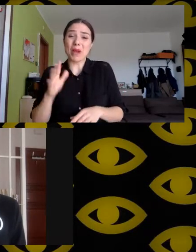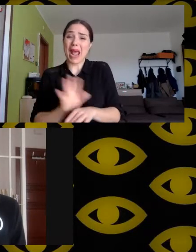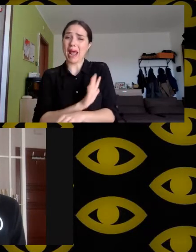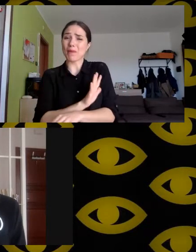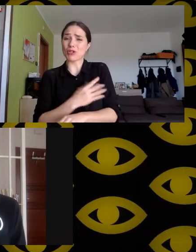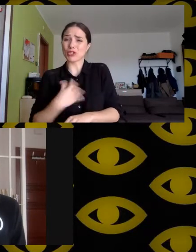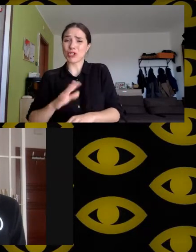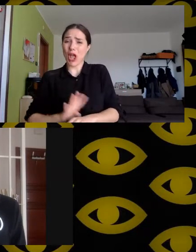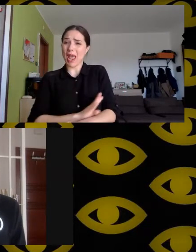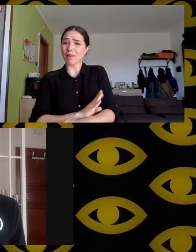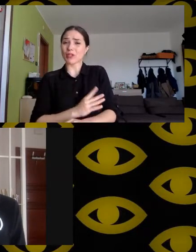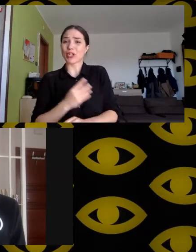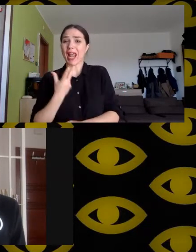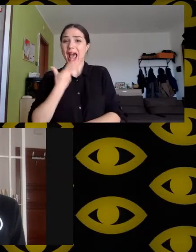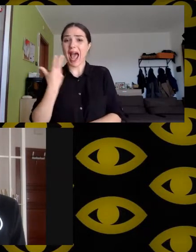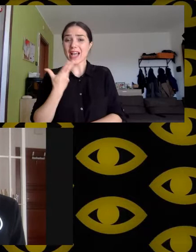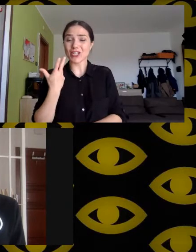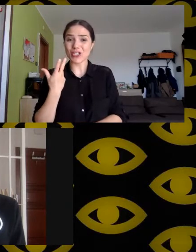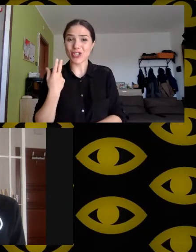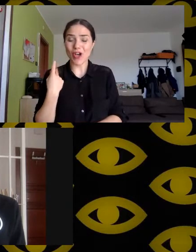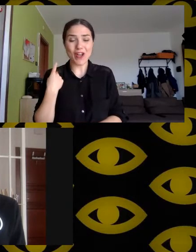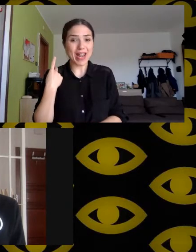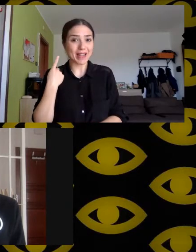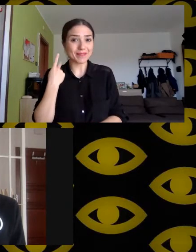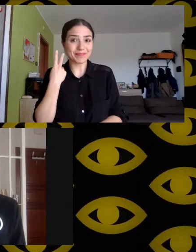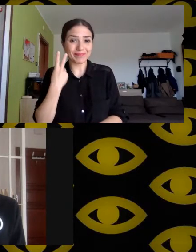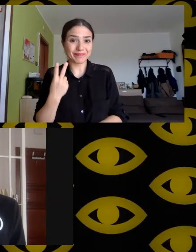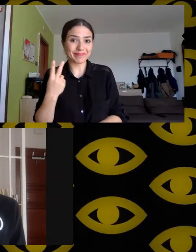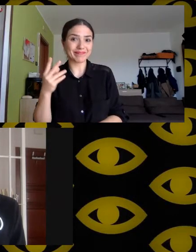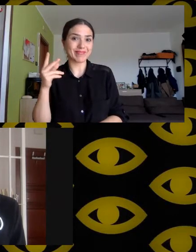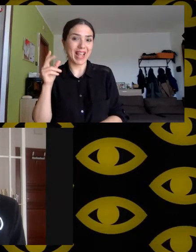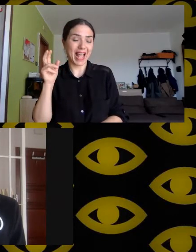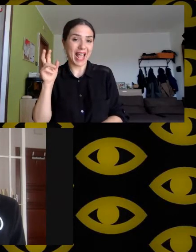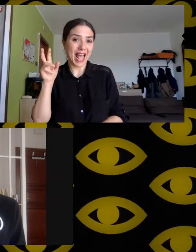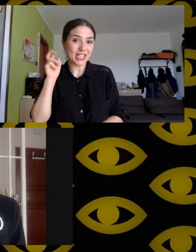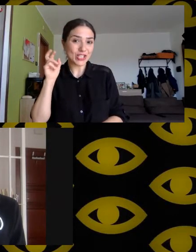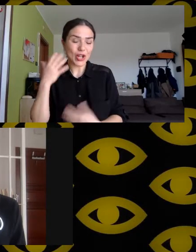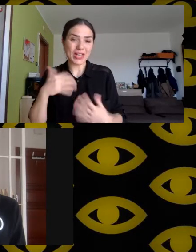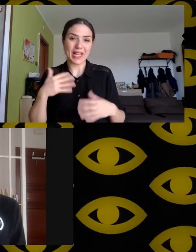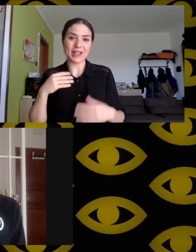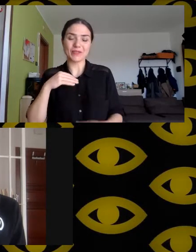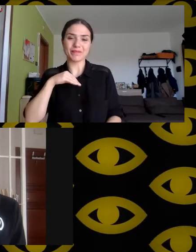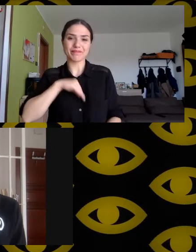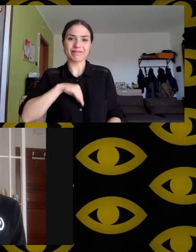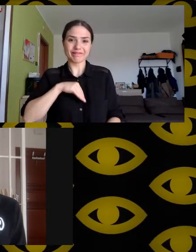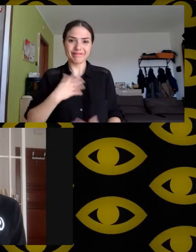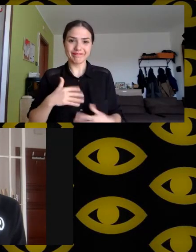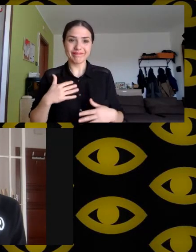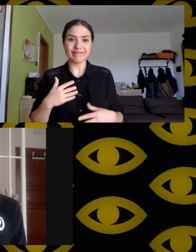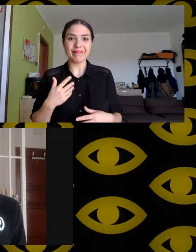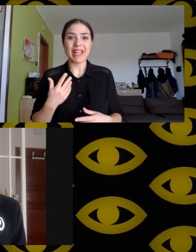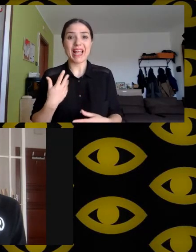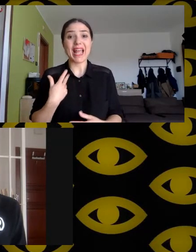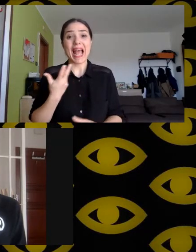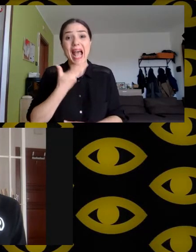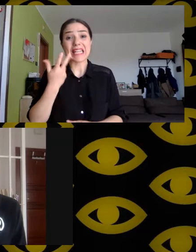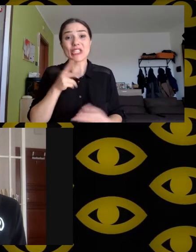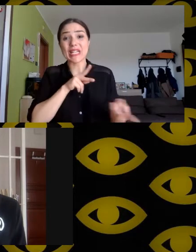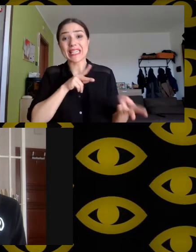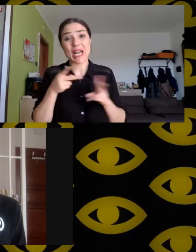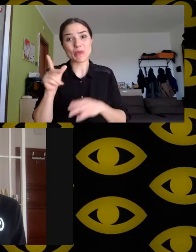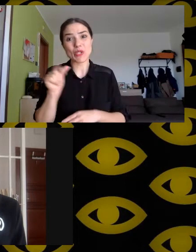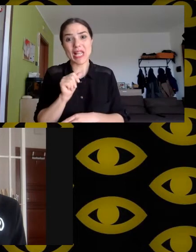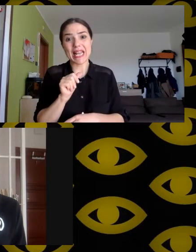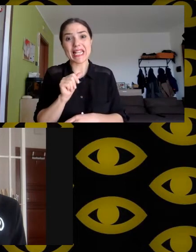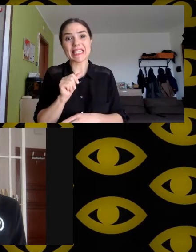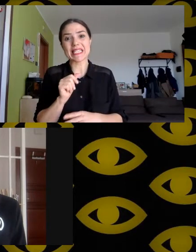sentito mi ha veramente toccato nel profondo. Io, visto che non abbiamo fatto la traduzione simultanea della canzone in lingua dei